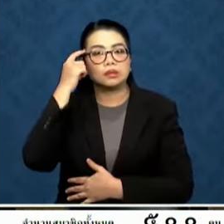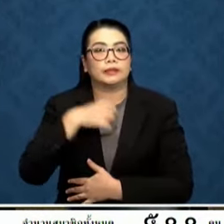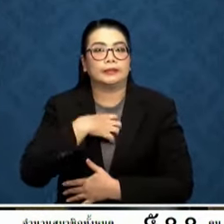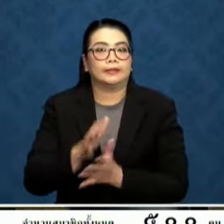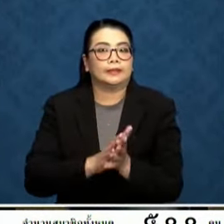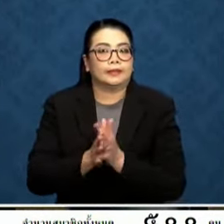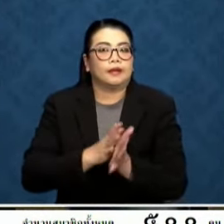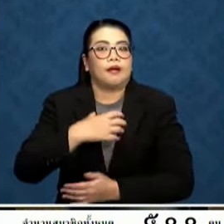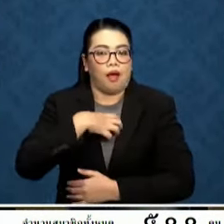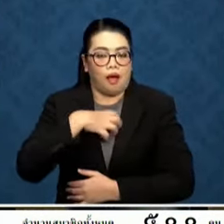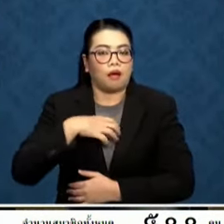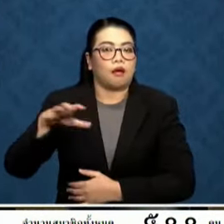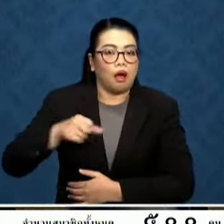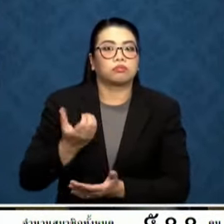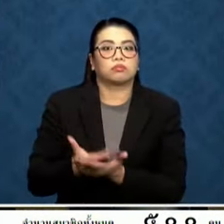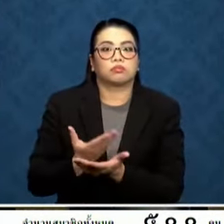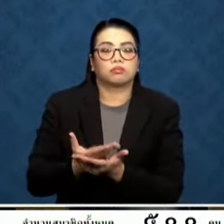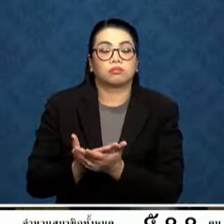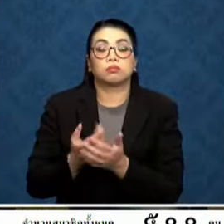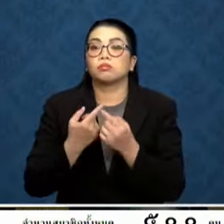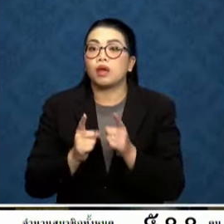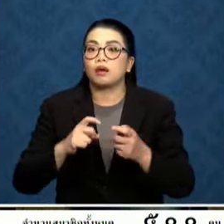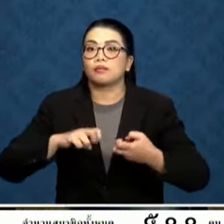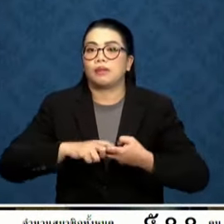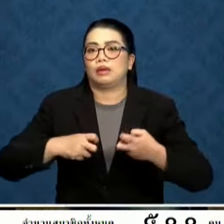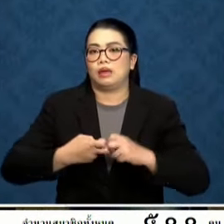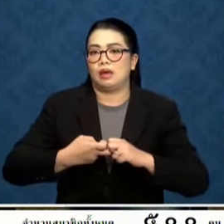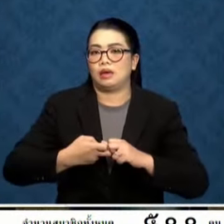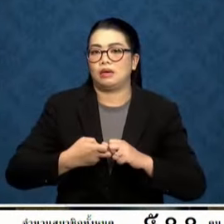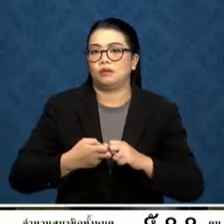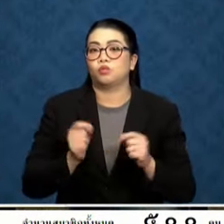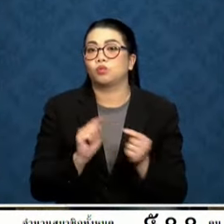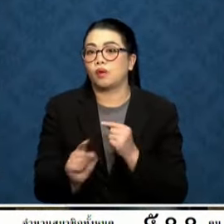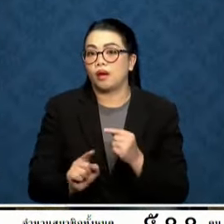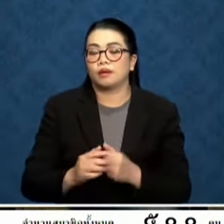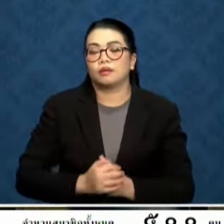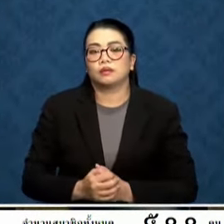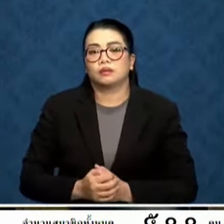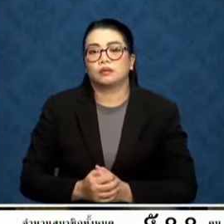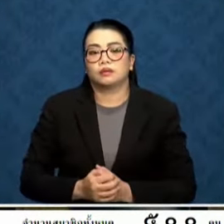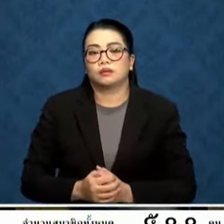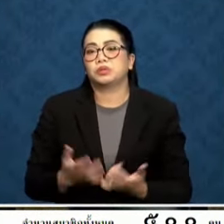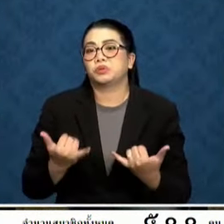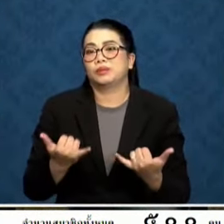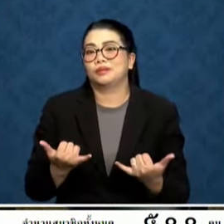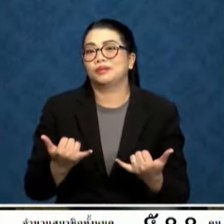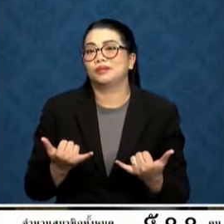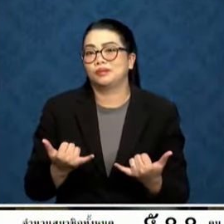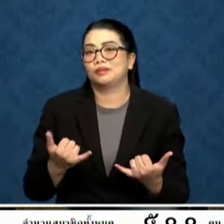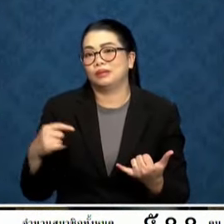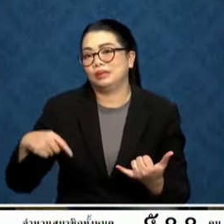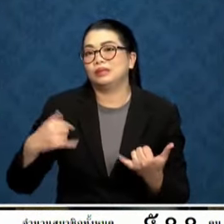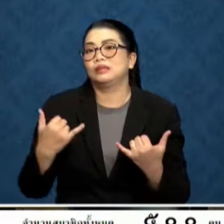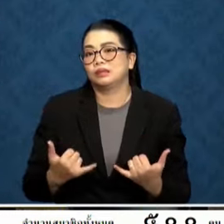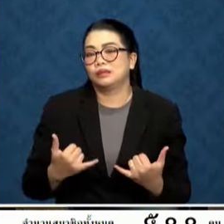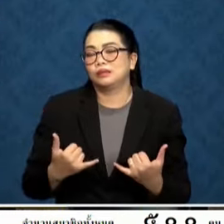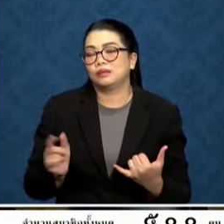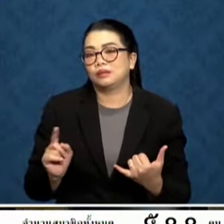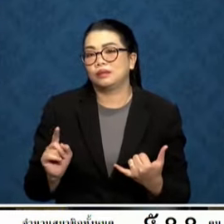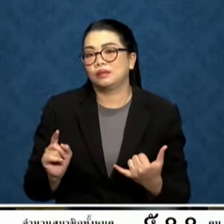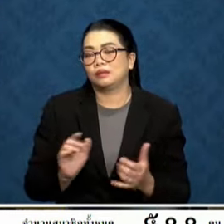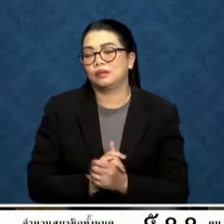ชนคนเล็กคนน้อยครับแต่ปัญหาคือว่าในสถานการณ์ปัจจุบัน